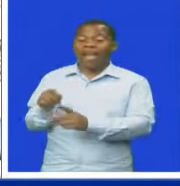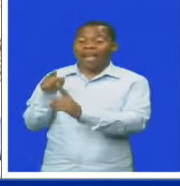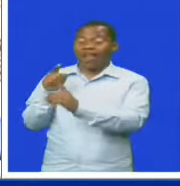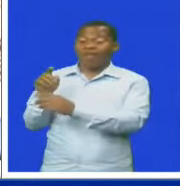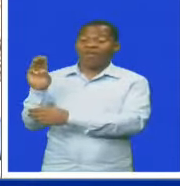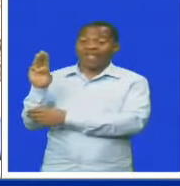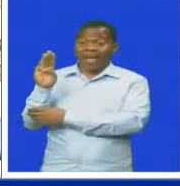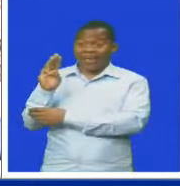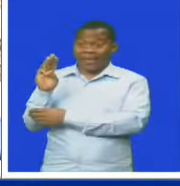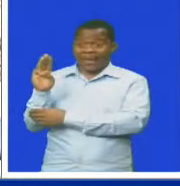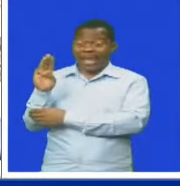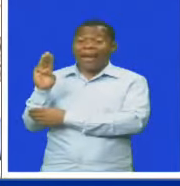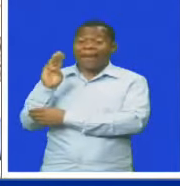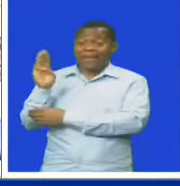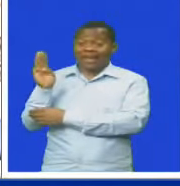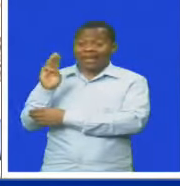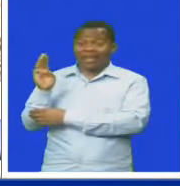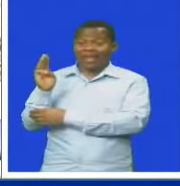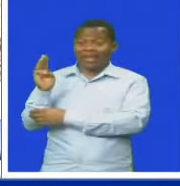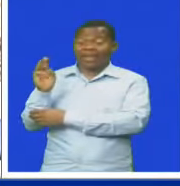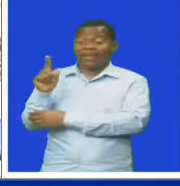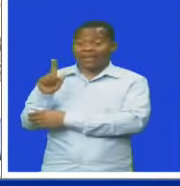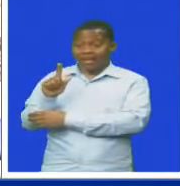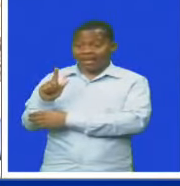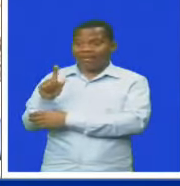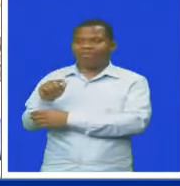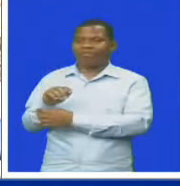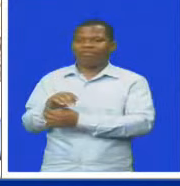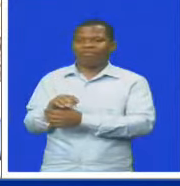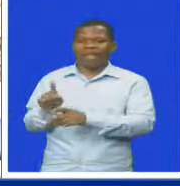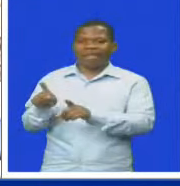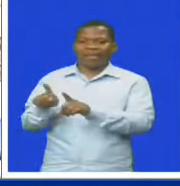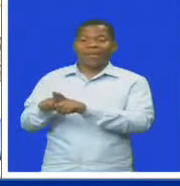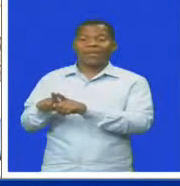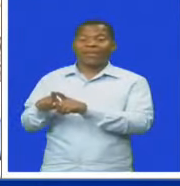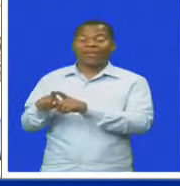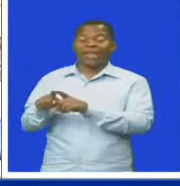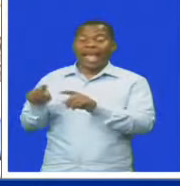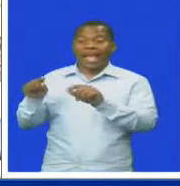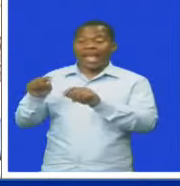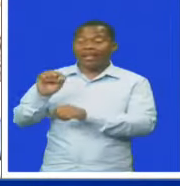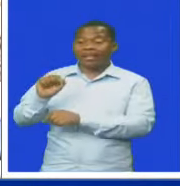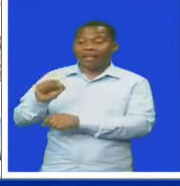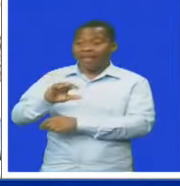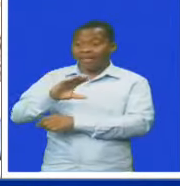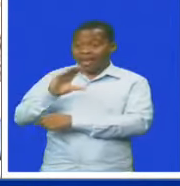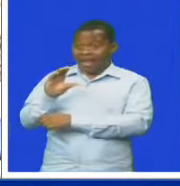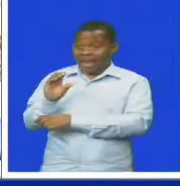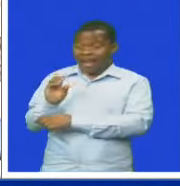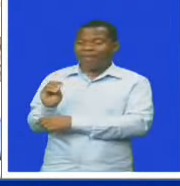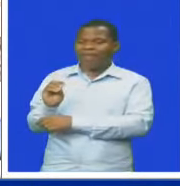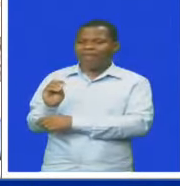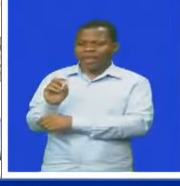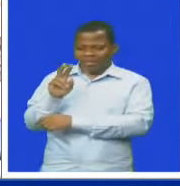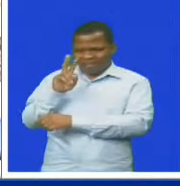nje kusizin lephelile eSouth Africa bekumadima bekungabonakali ukuthi iSundowns itawo khona kepha nayo khonile ukuthi sho